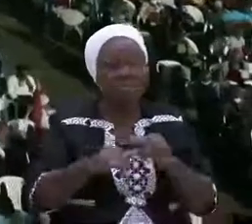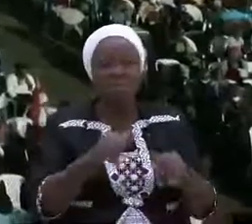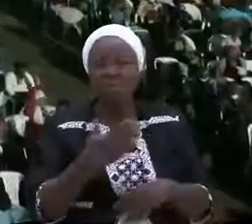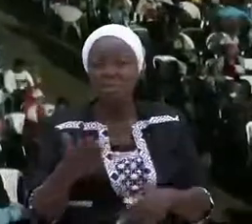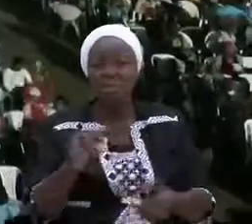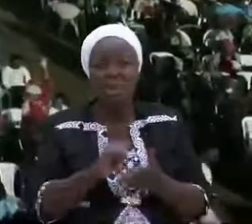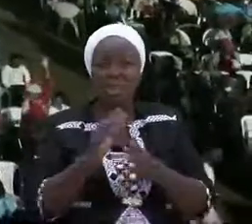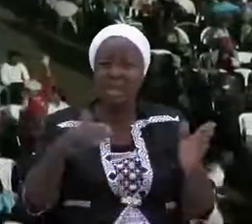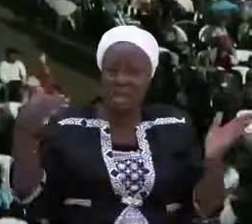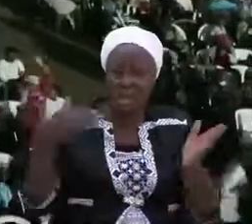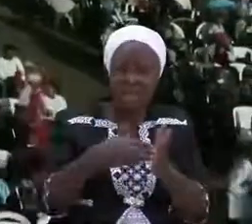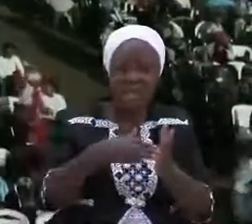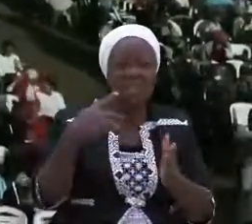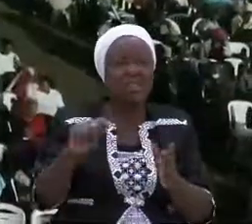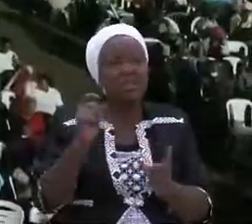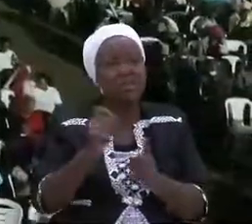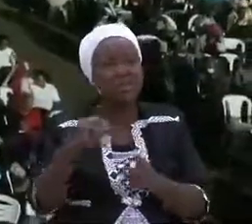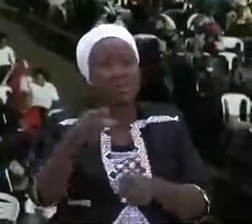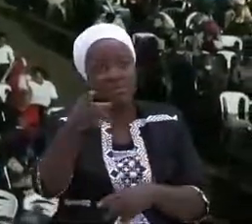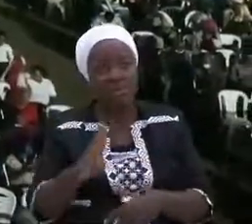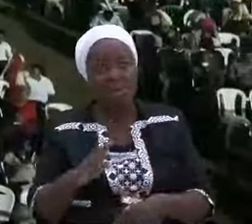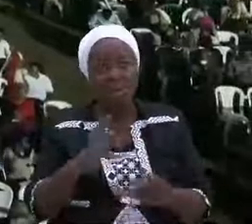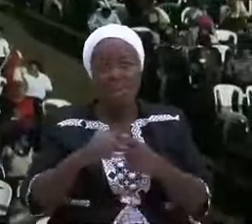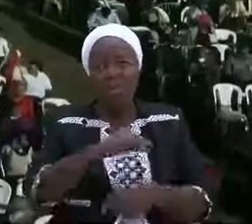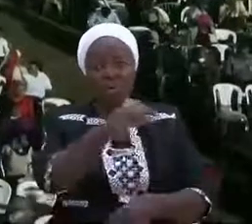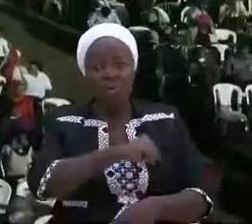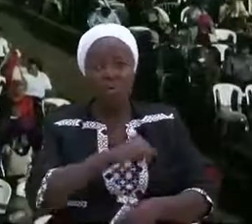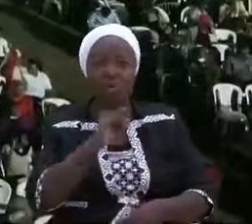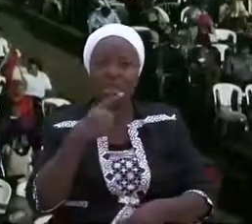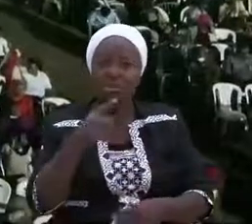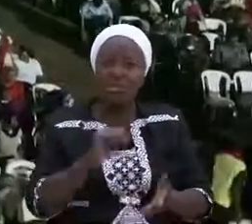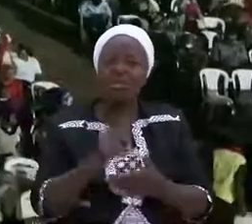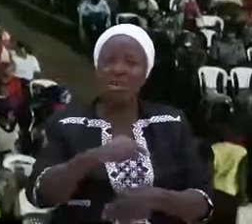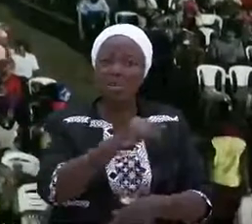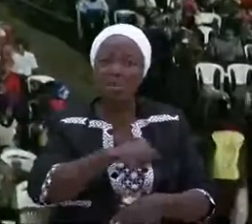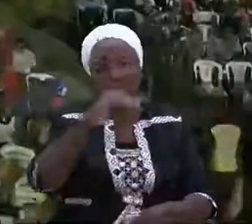Dieu. Et ta conscience te dit, c'est toi le coupable.